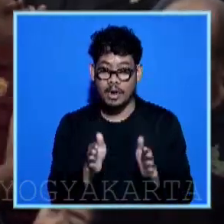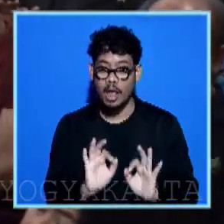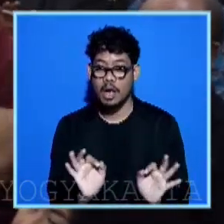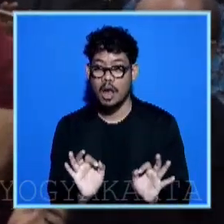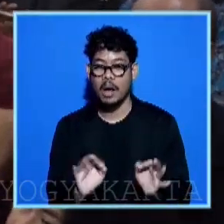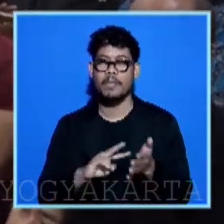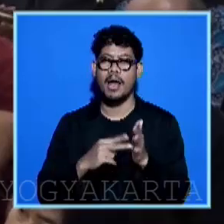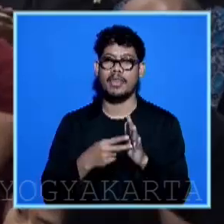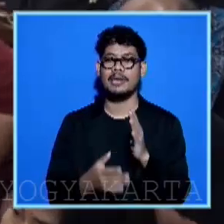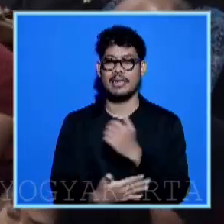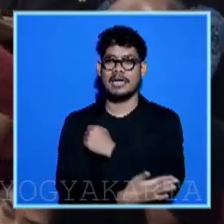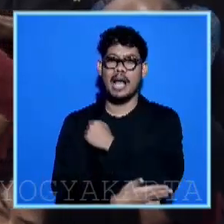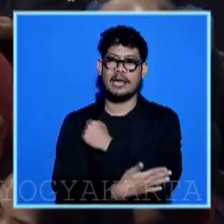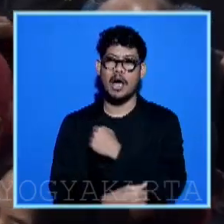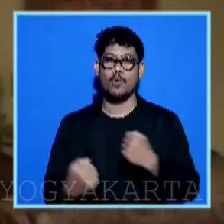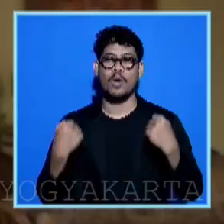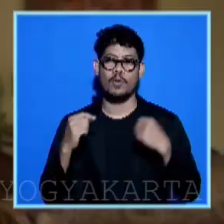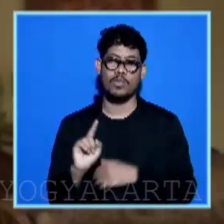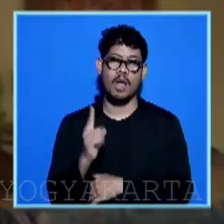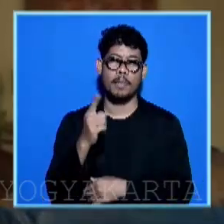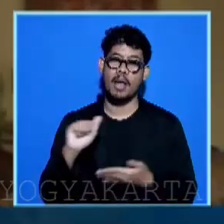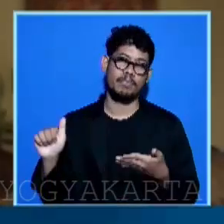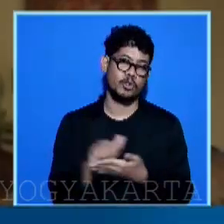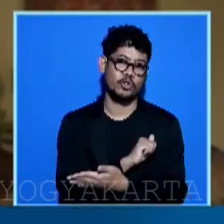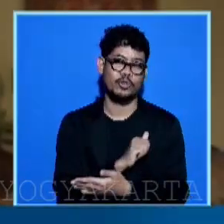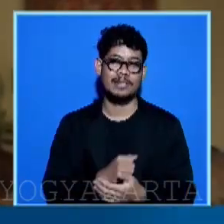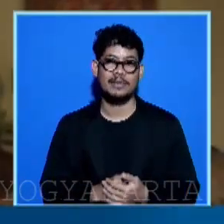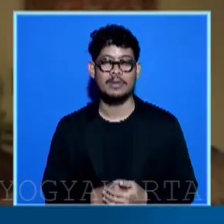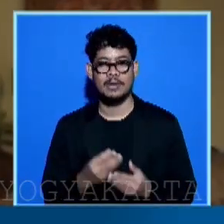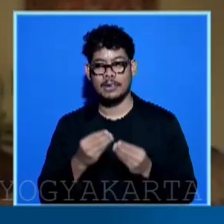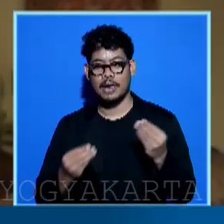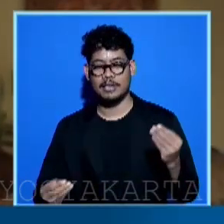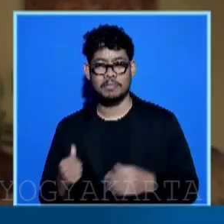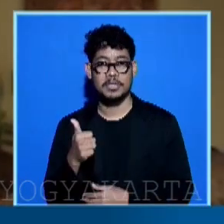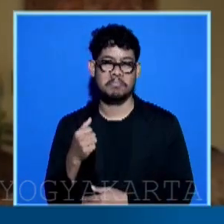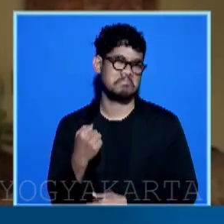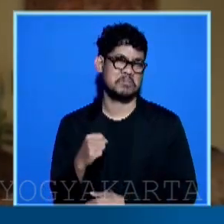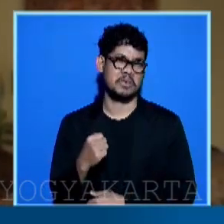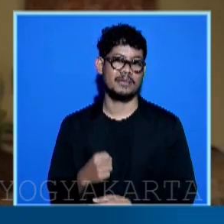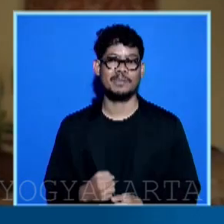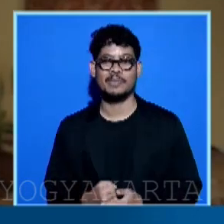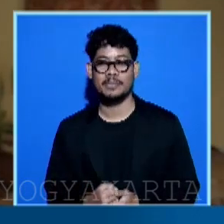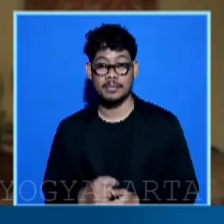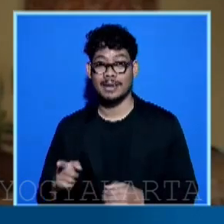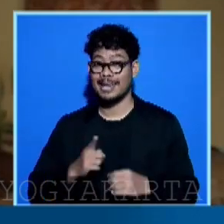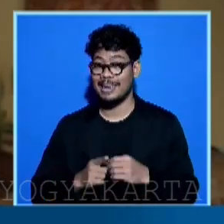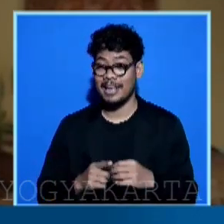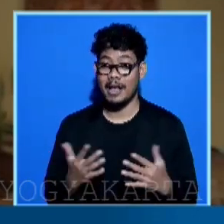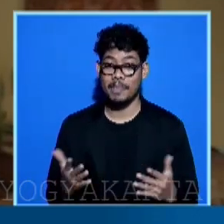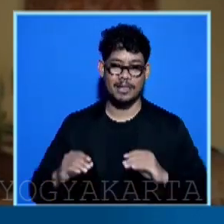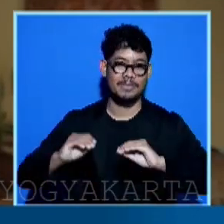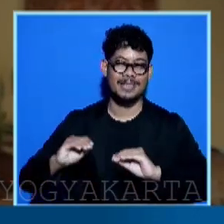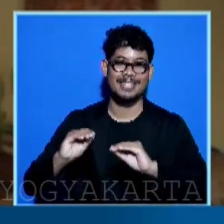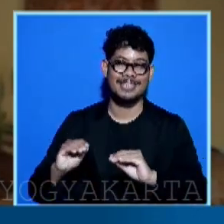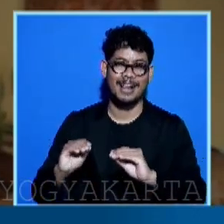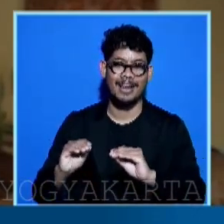kekuatan utama yaitu generasi muda dan saya kira kuncinya adalah pendidikan bukan pendidikan di di